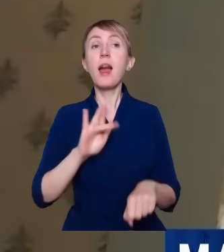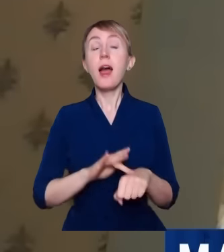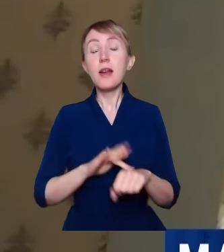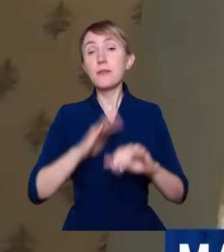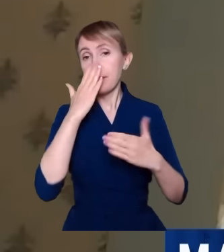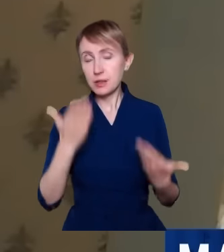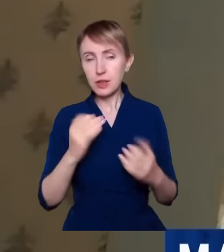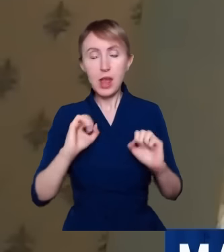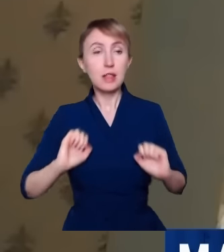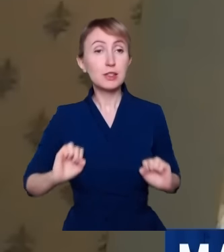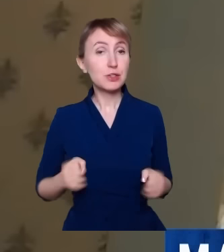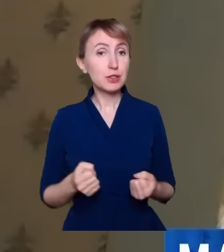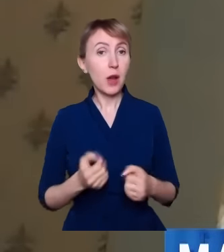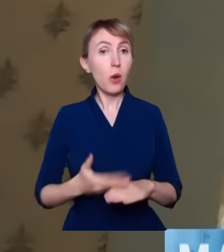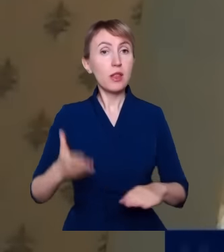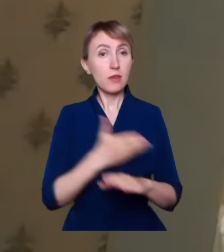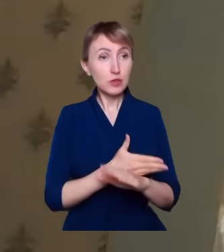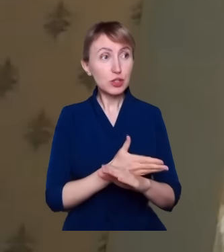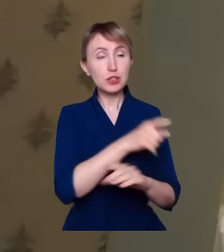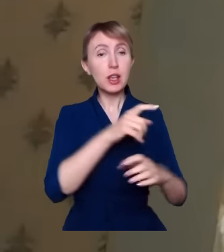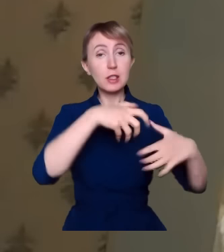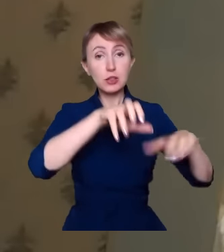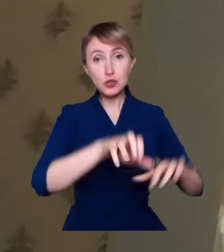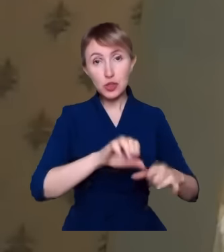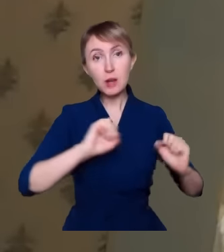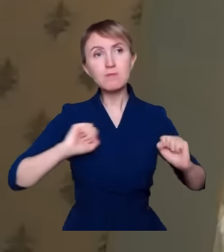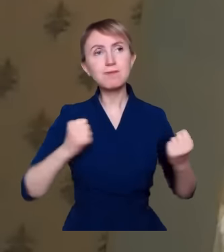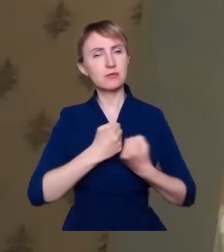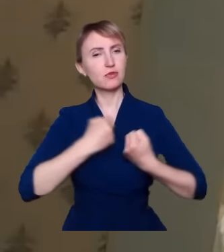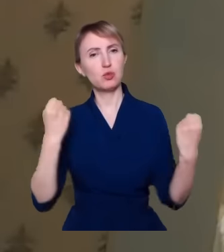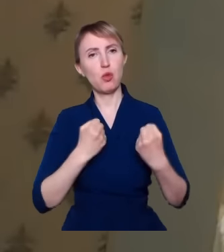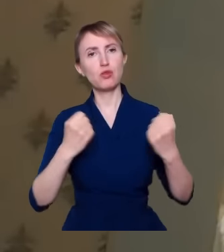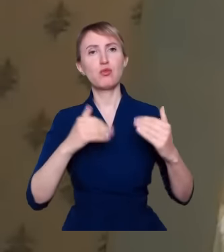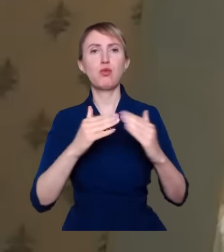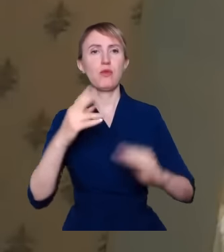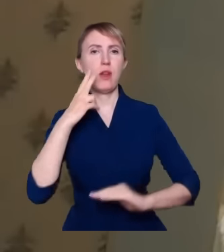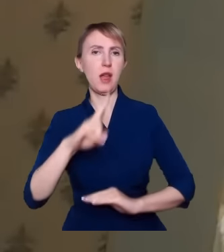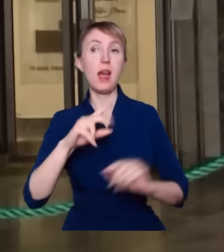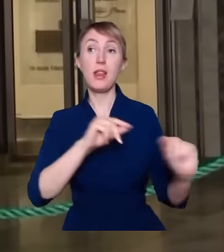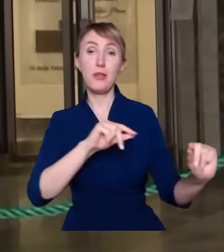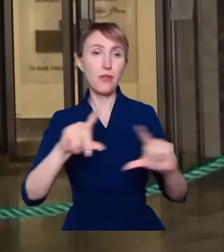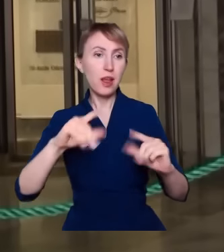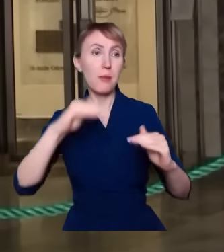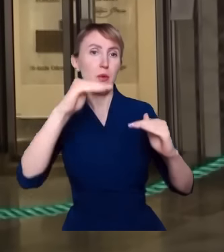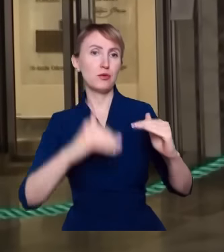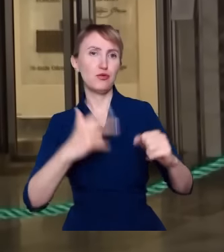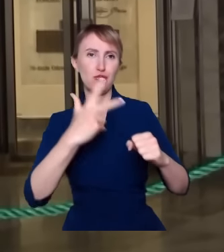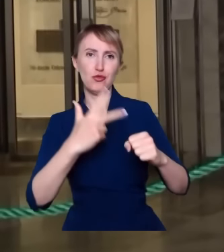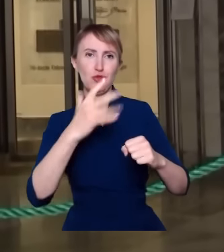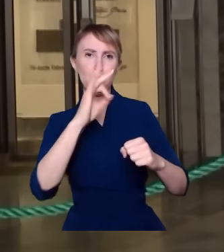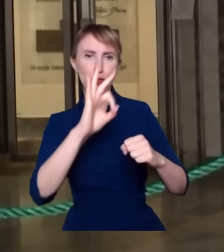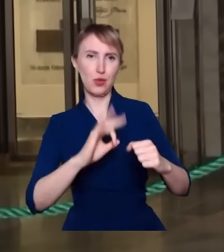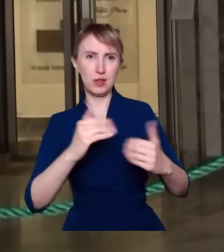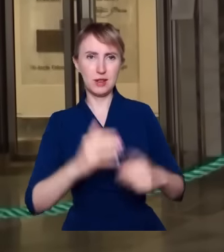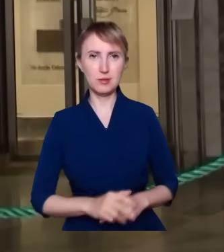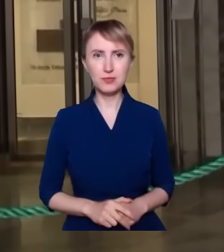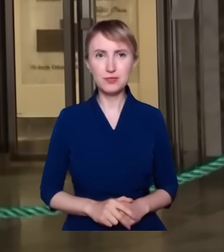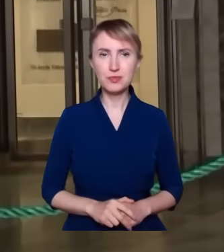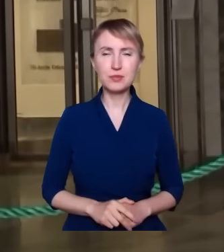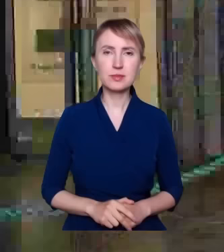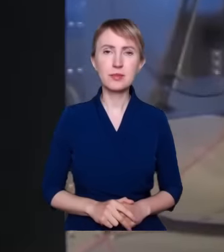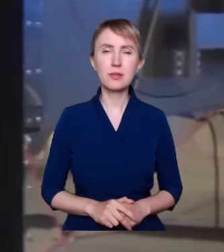działaniach umocniła się na przykład względem euro, a inflacja jest poniżej 3 punktów. Jedną z najważniejszych gwarancji